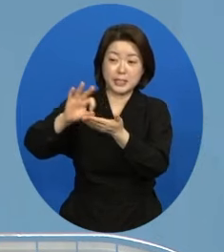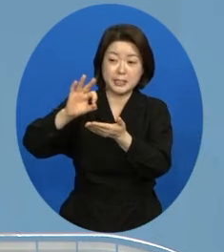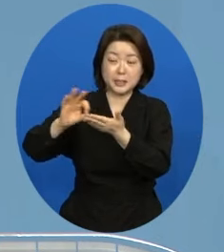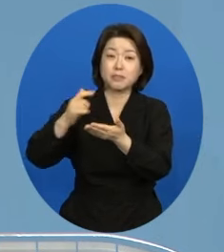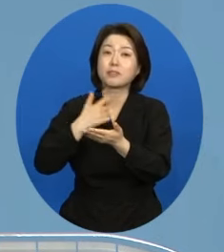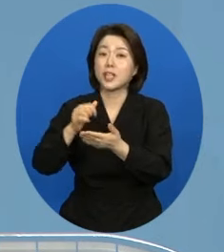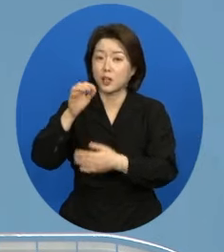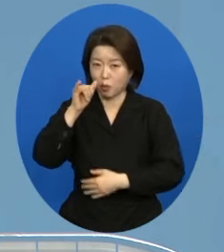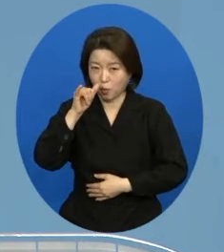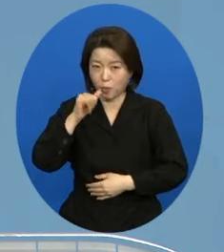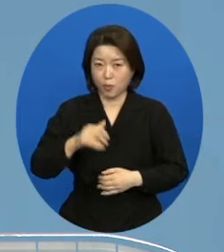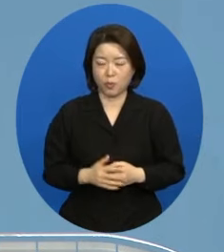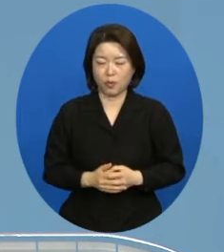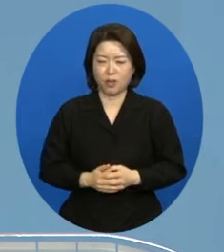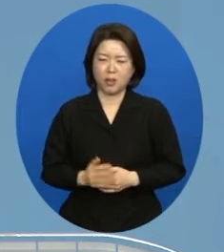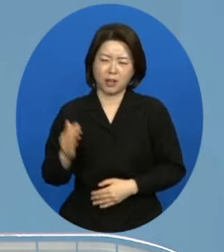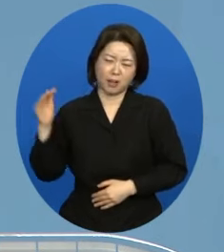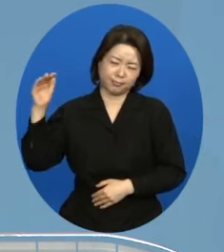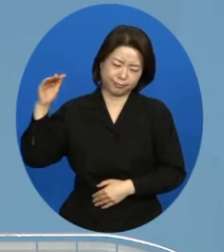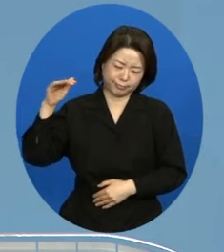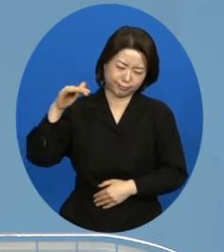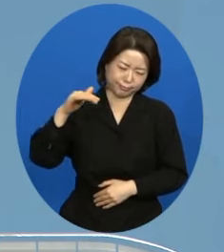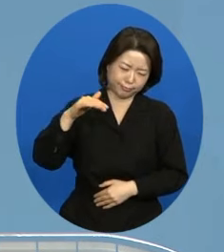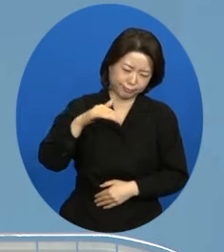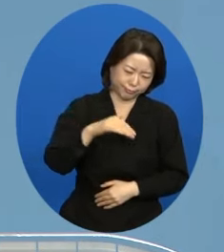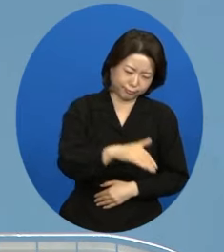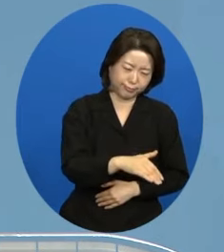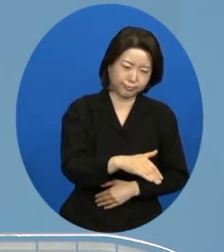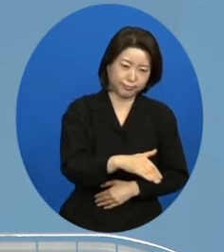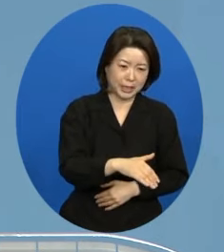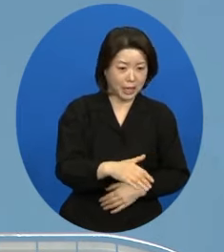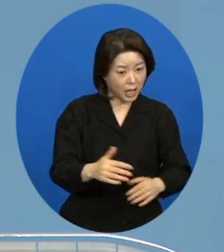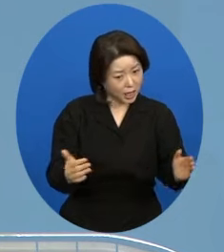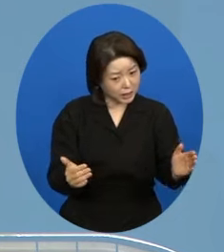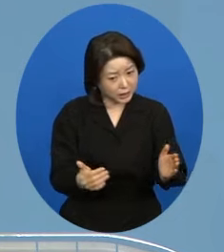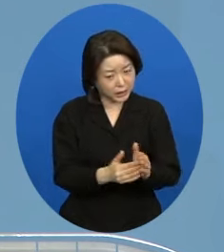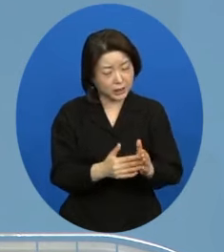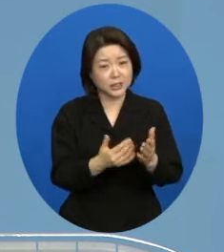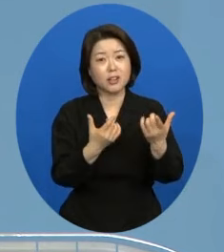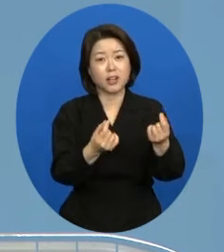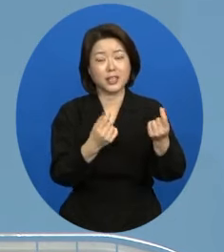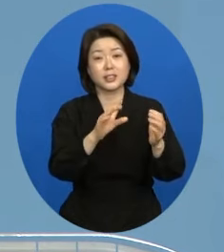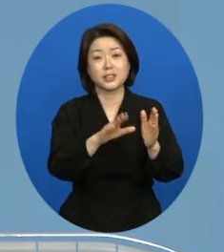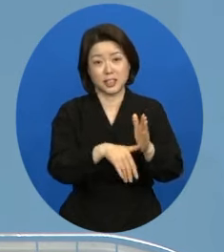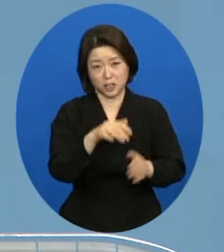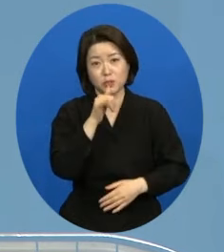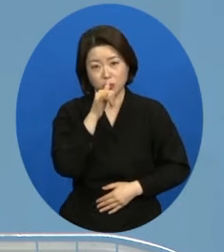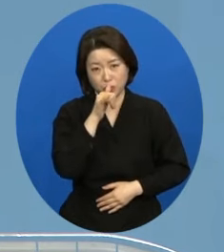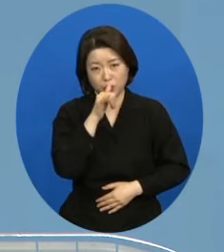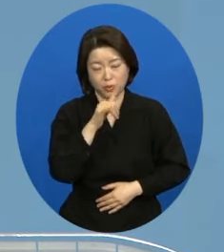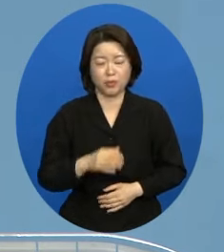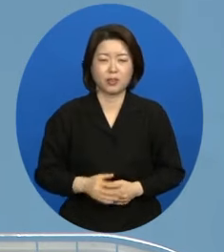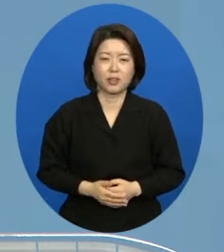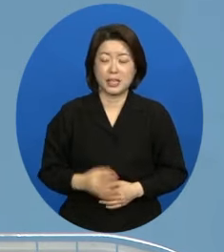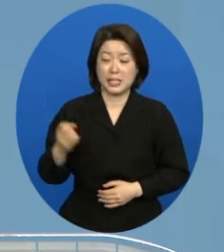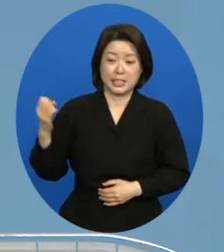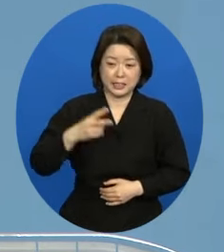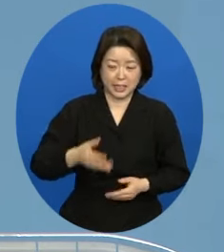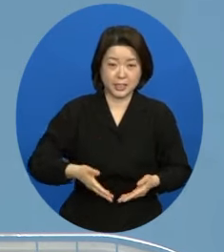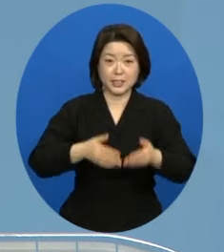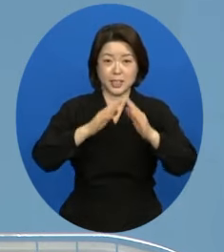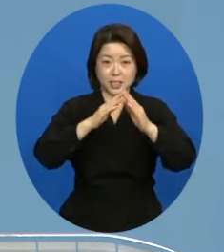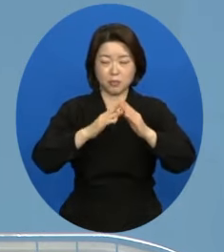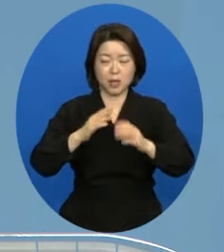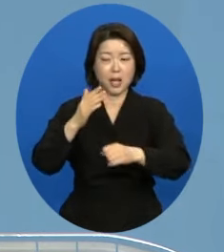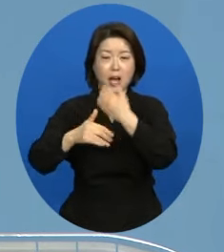있었고 하나없이 추락하며 정말 이제는 끝이구나 싶었던 때도 있었고 제창 후에 다시